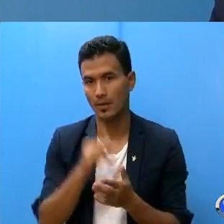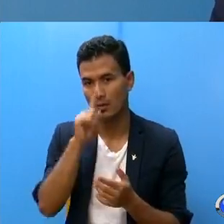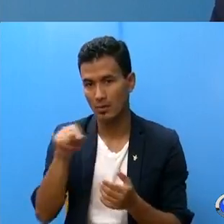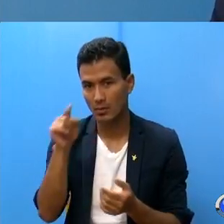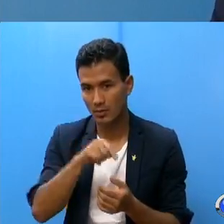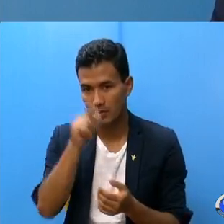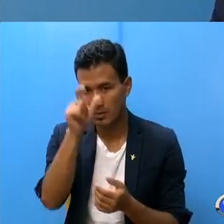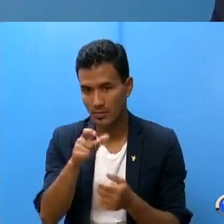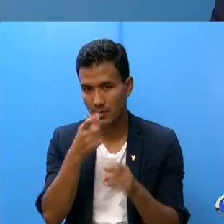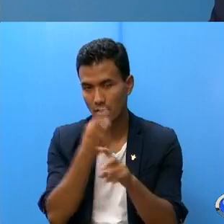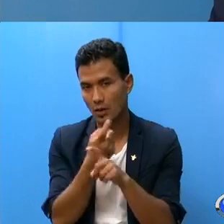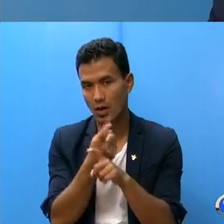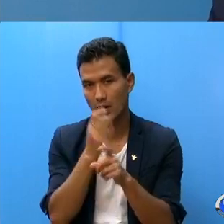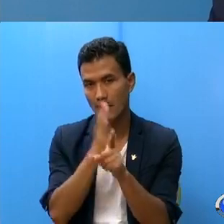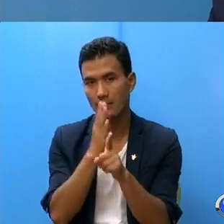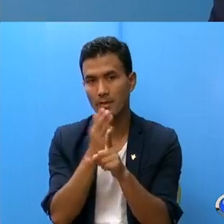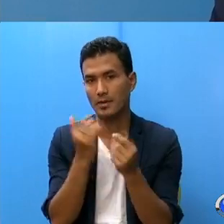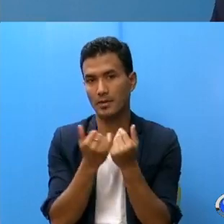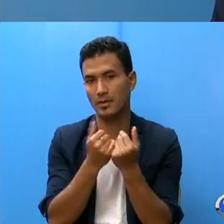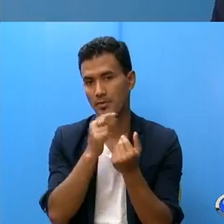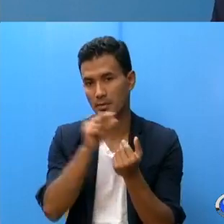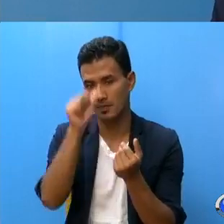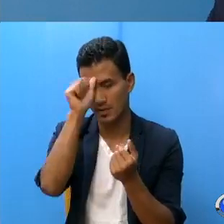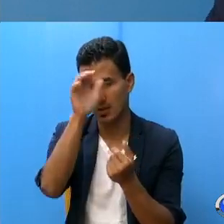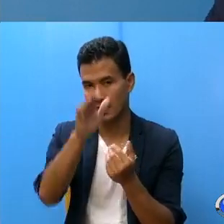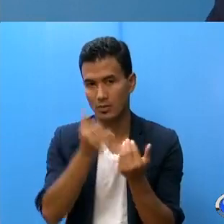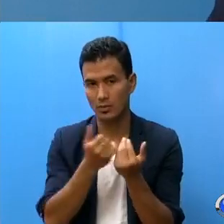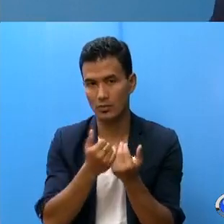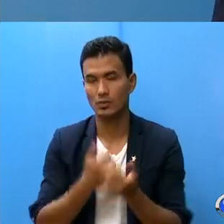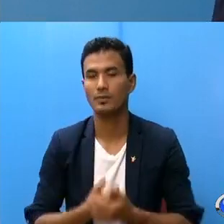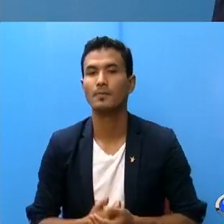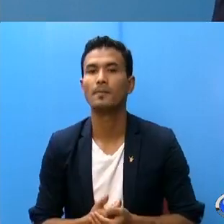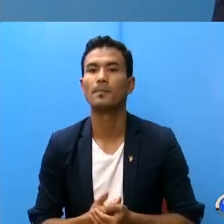माथी कडा कारवाई हुने कुर्या पनी आमी जानकारी गर